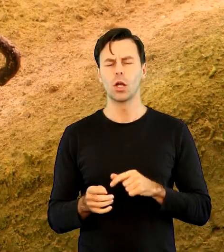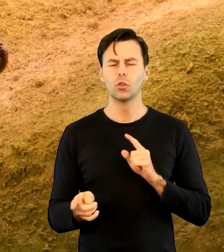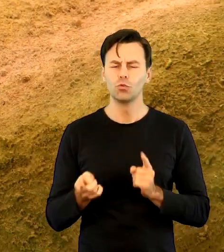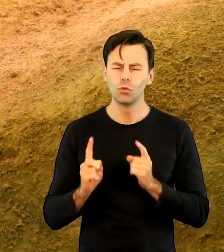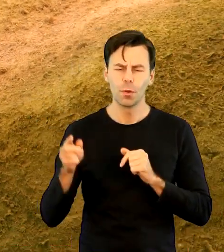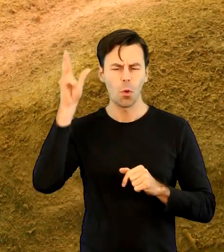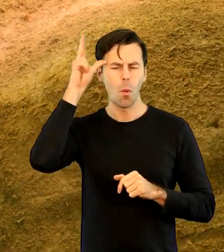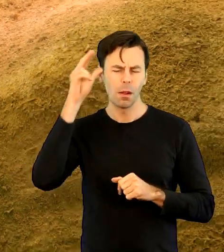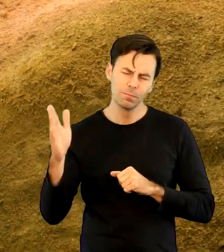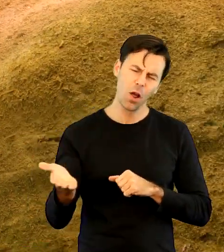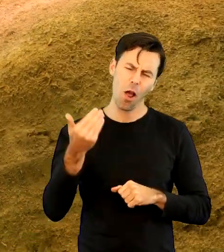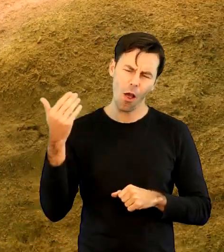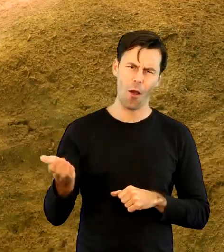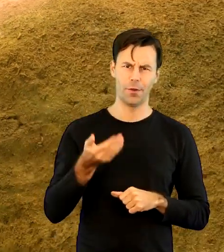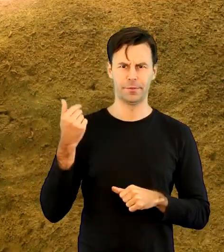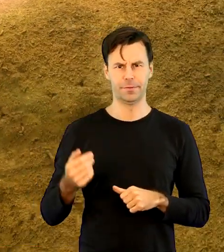Szybciej, łopatku.